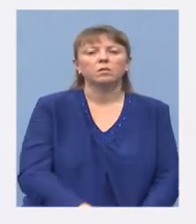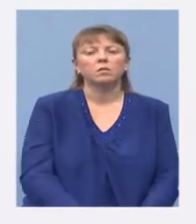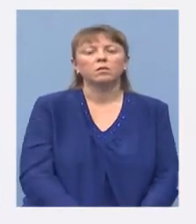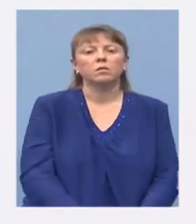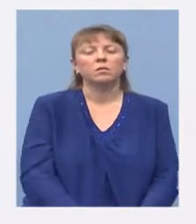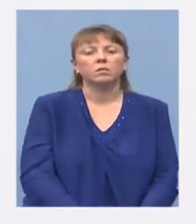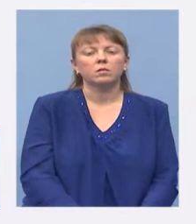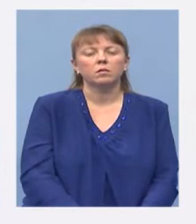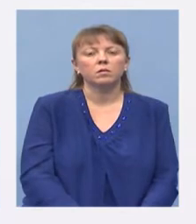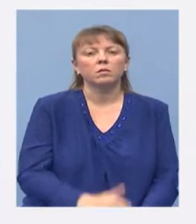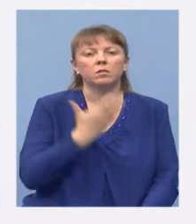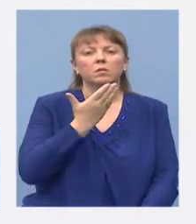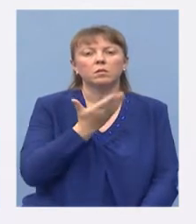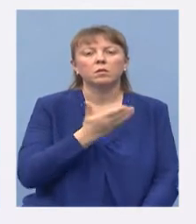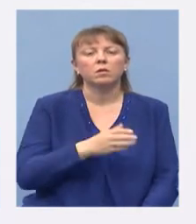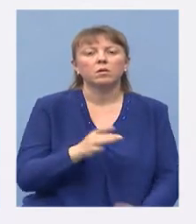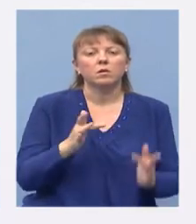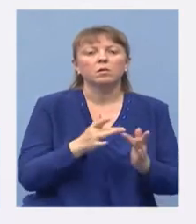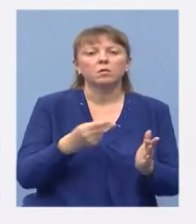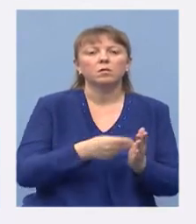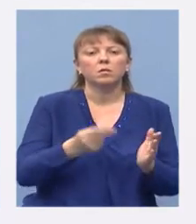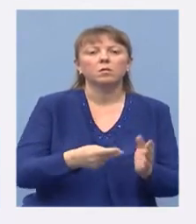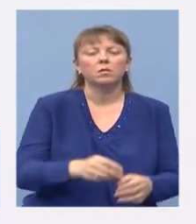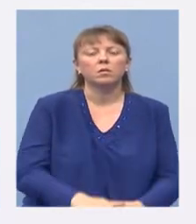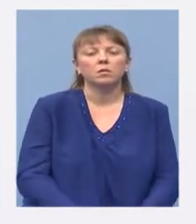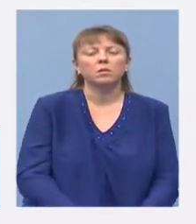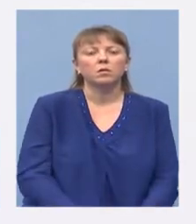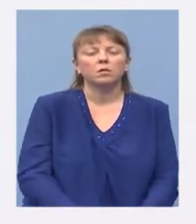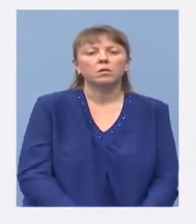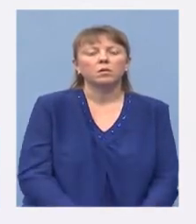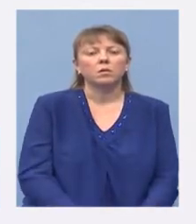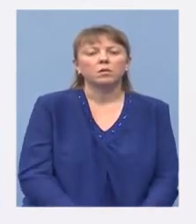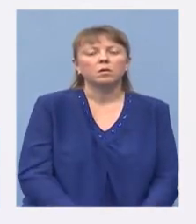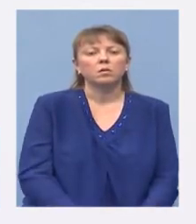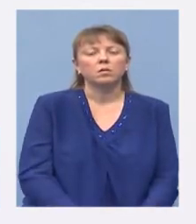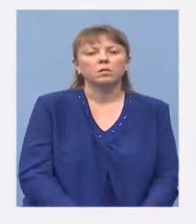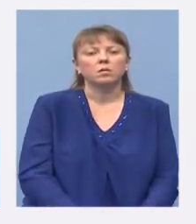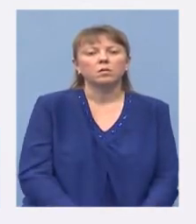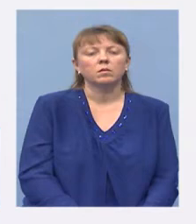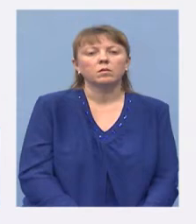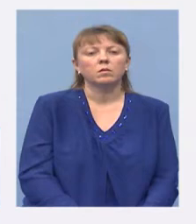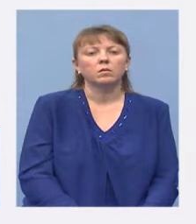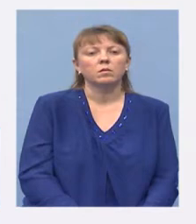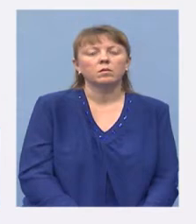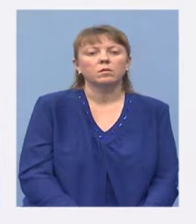августа возрастает спрос на электронную цифровую подпись там, и так далее. Да? Если это пора